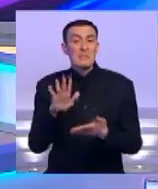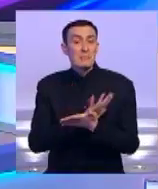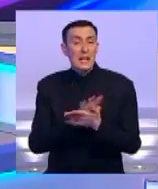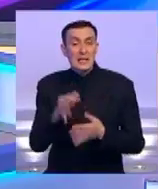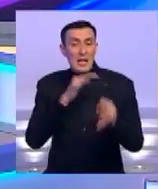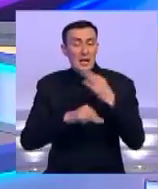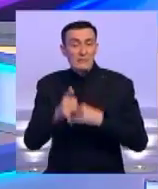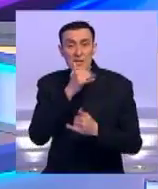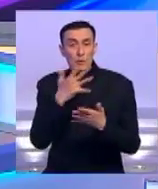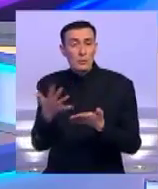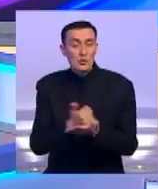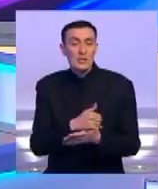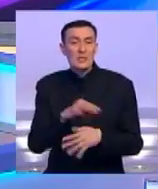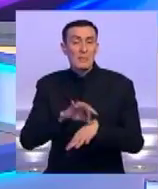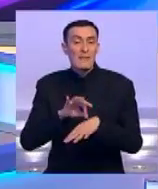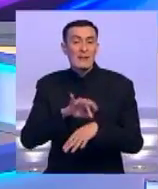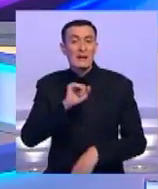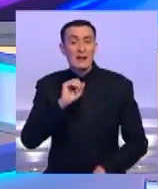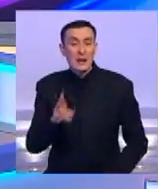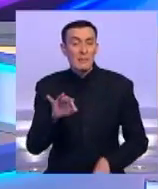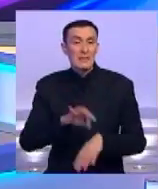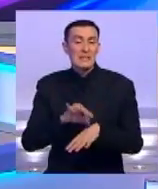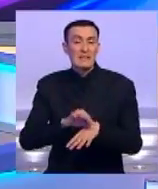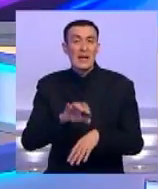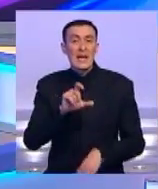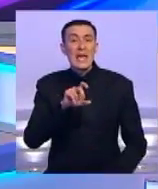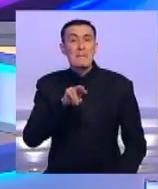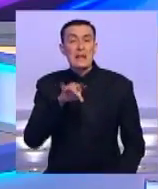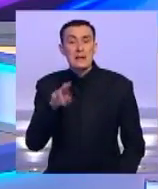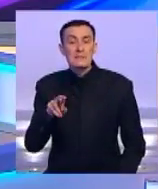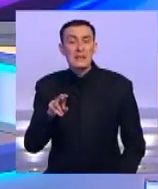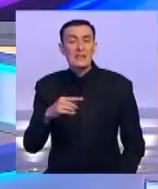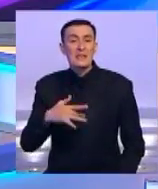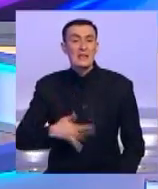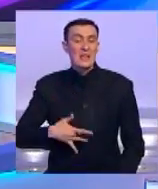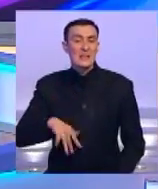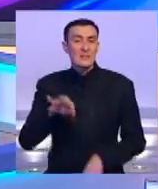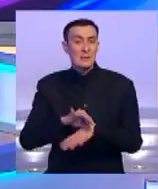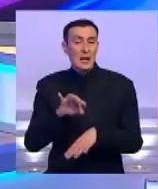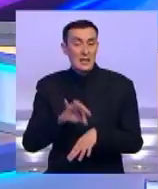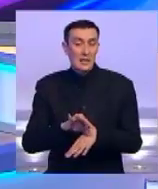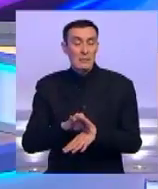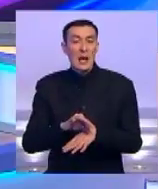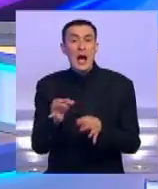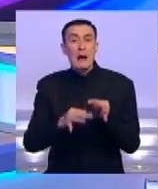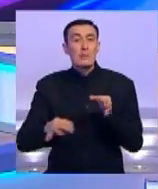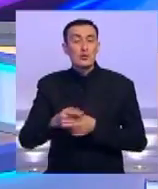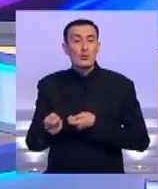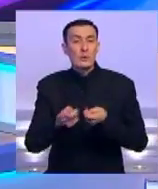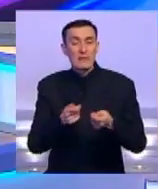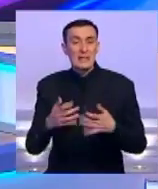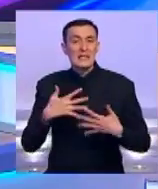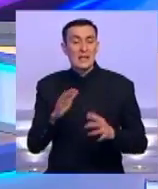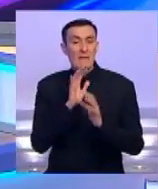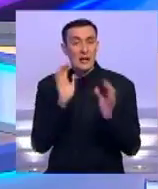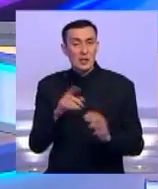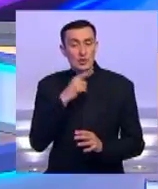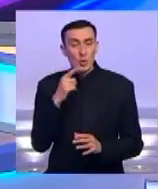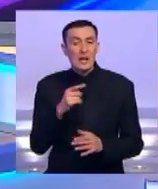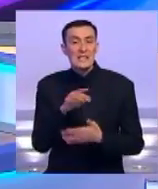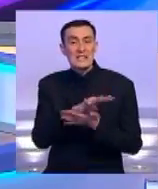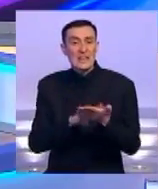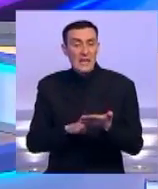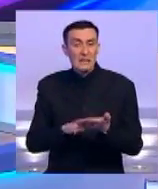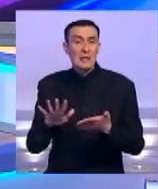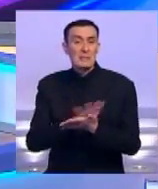лекарства не могут получить также онкобольные, пациенты с эпилепсией и язвенным колитом. В областном управлении здравоохранения заявляют, что заявки